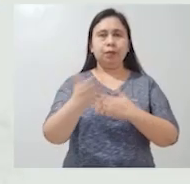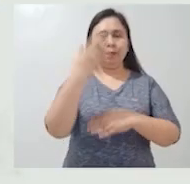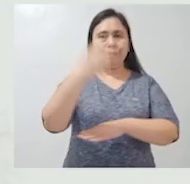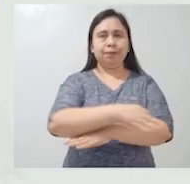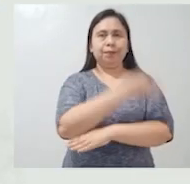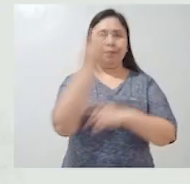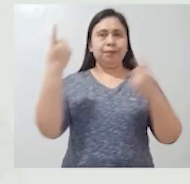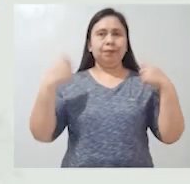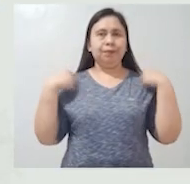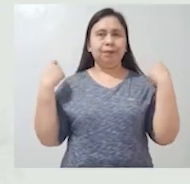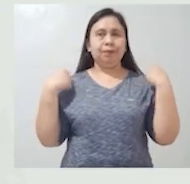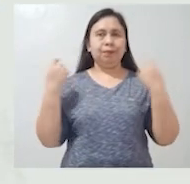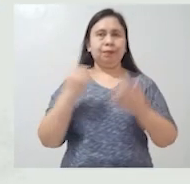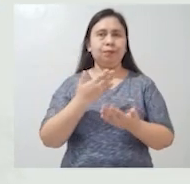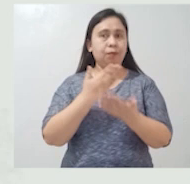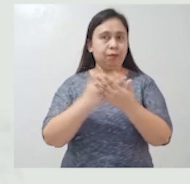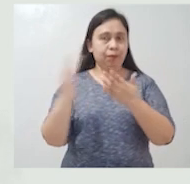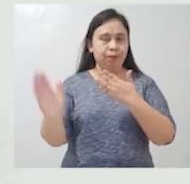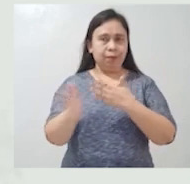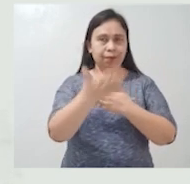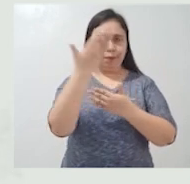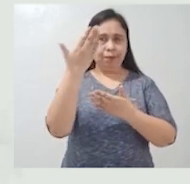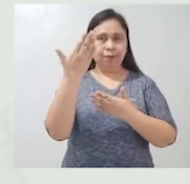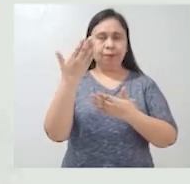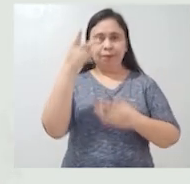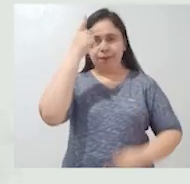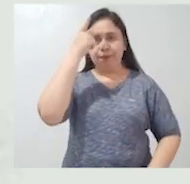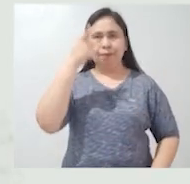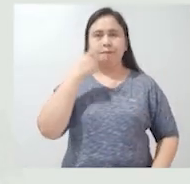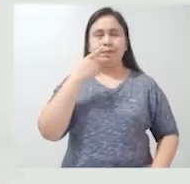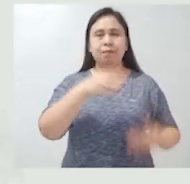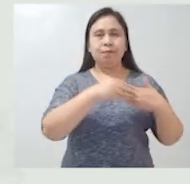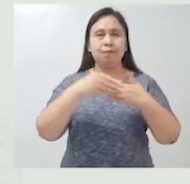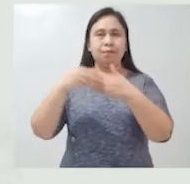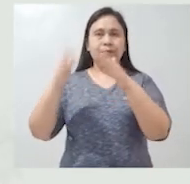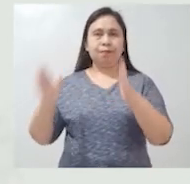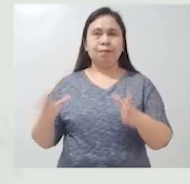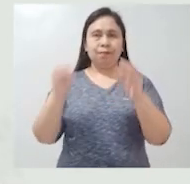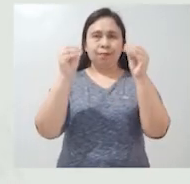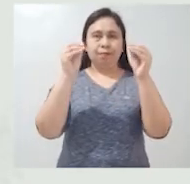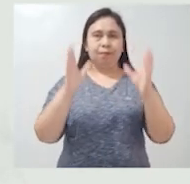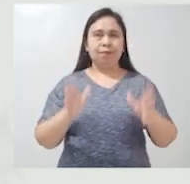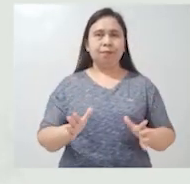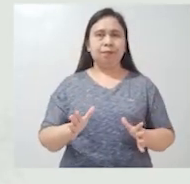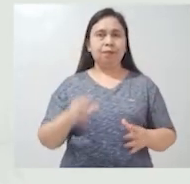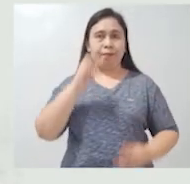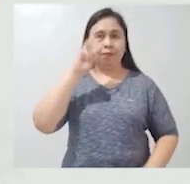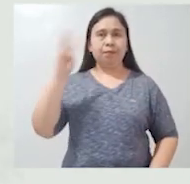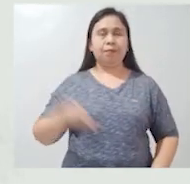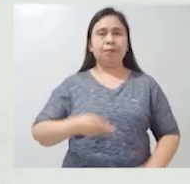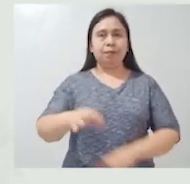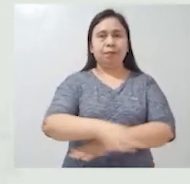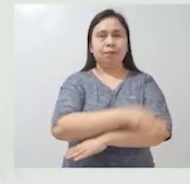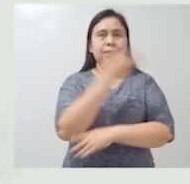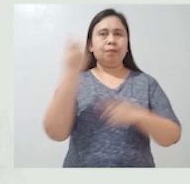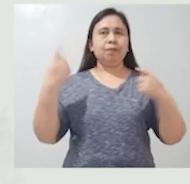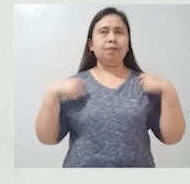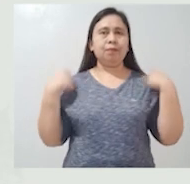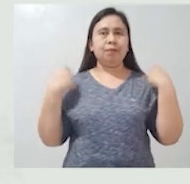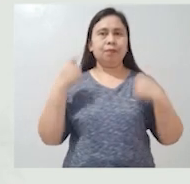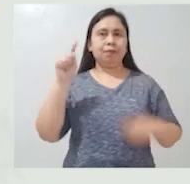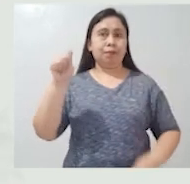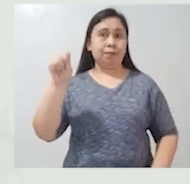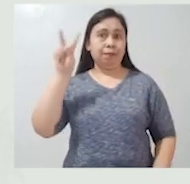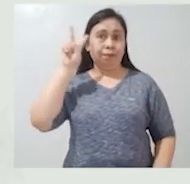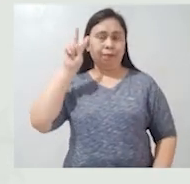Good morning, Fernandino Teens. Good morning, dear parents, guardians, and teachers. Welcome to Fernandino